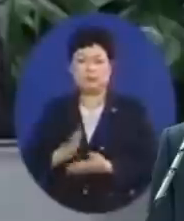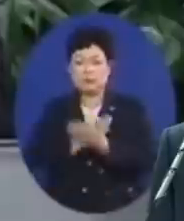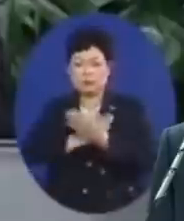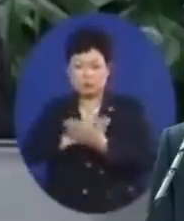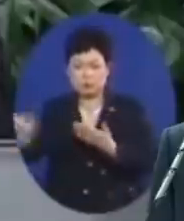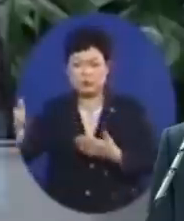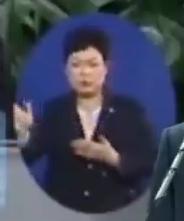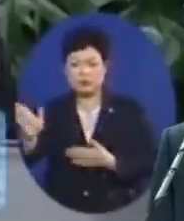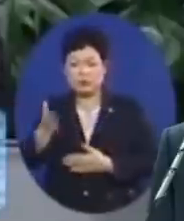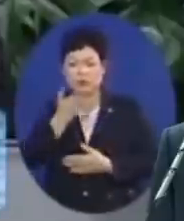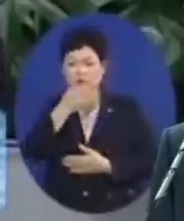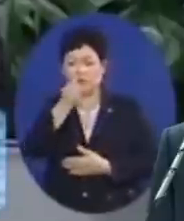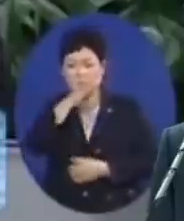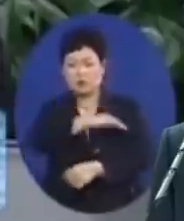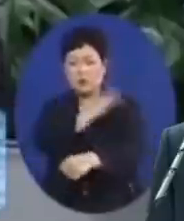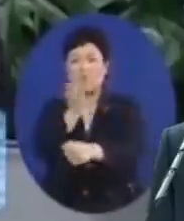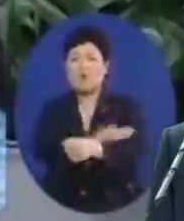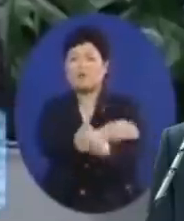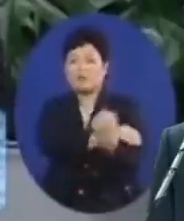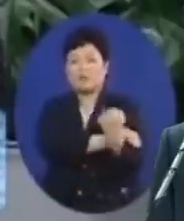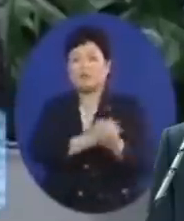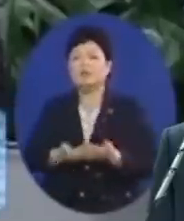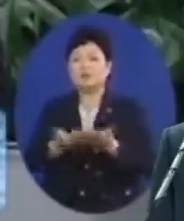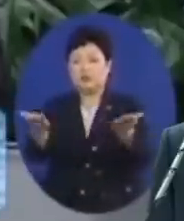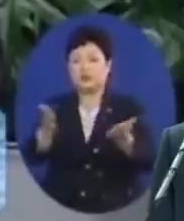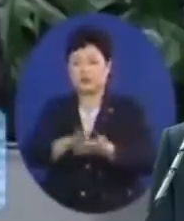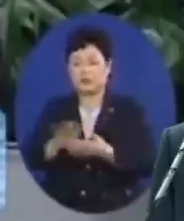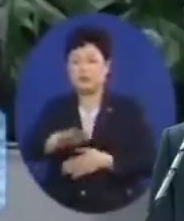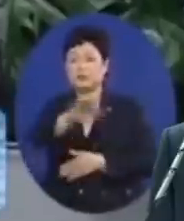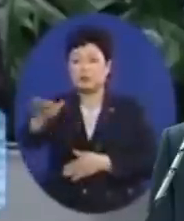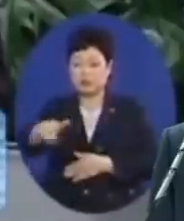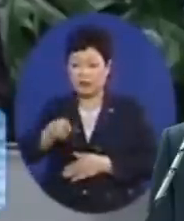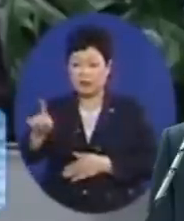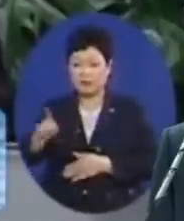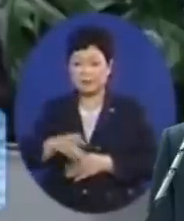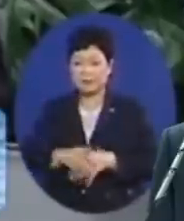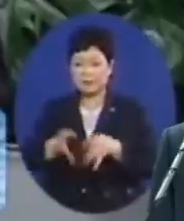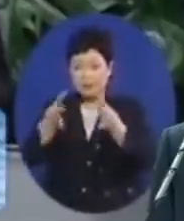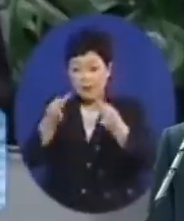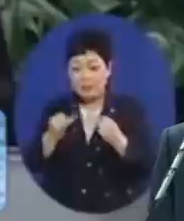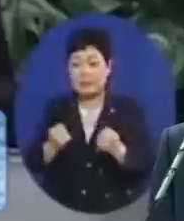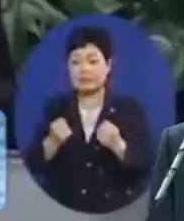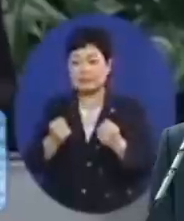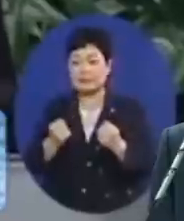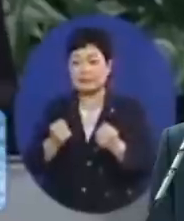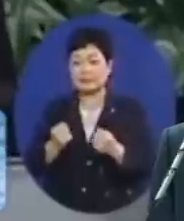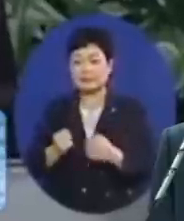쫓아낼 수 있는 권능을 주신 것입니다. 우리가 많은